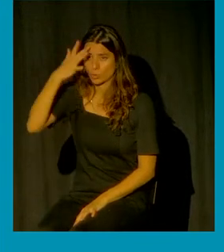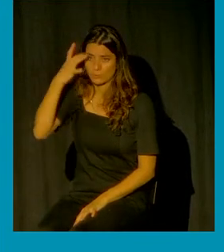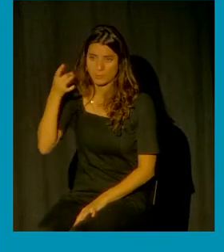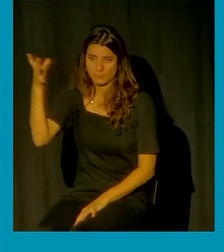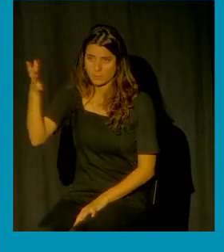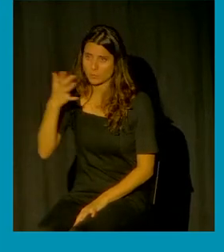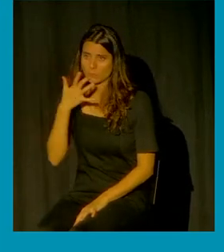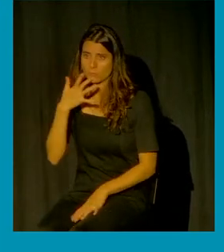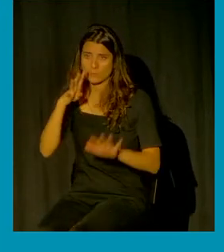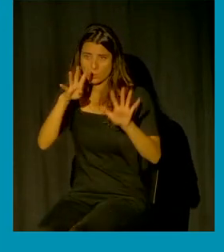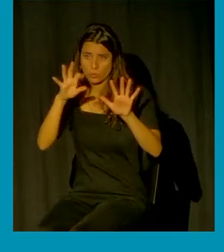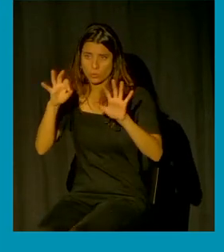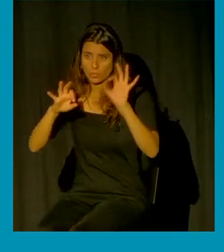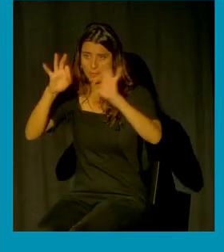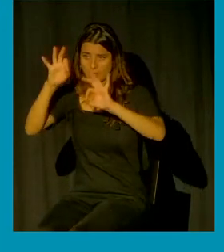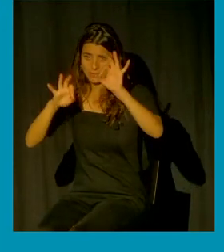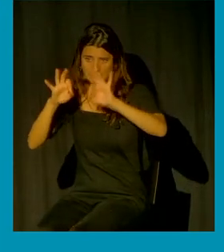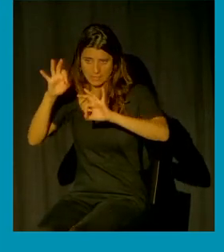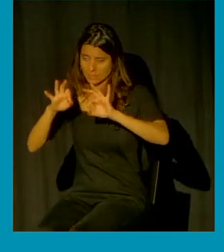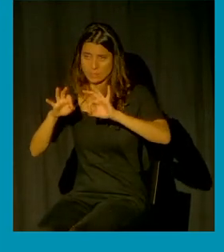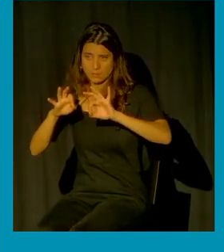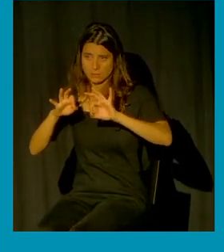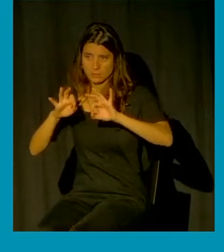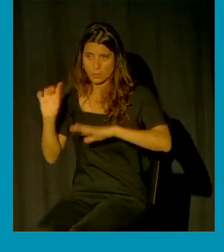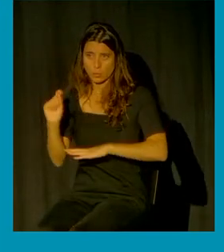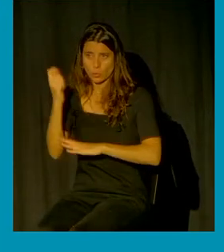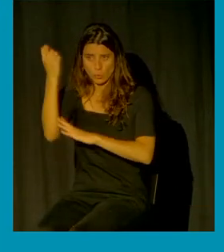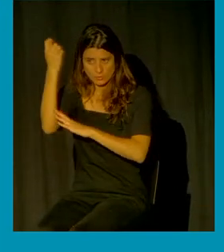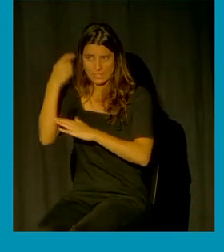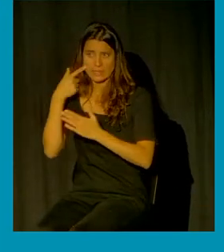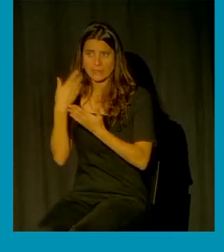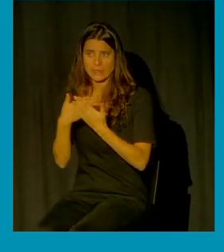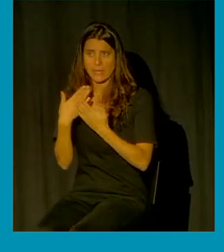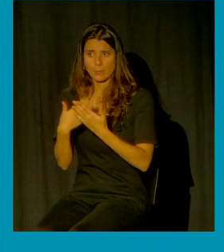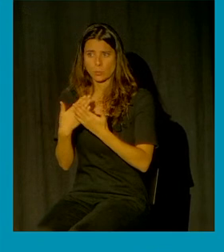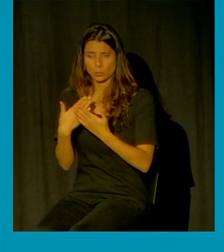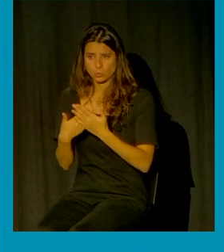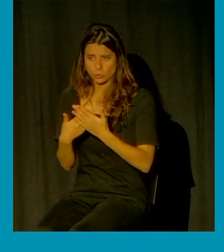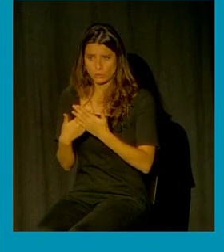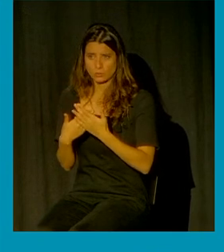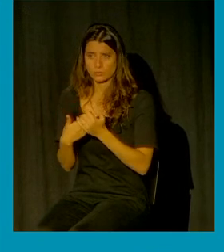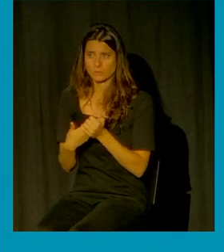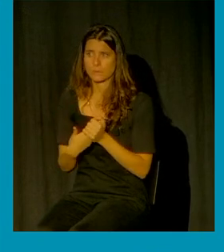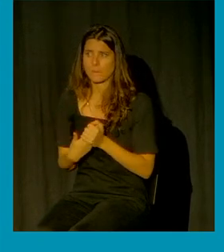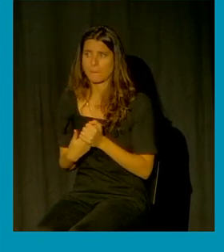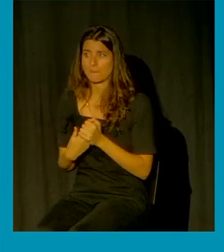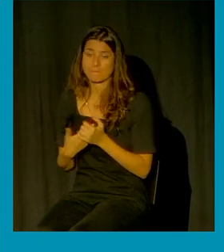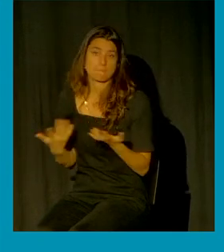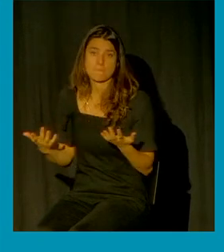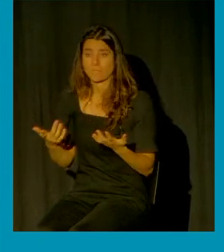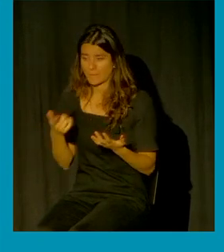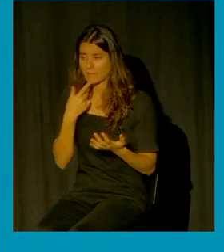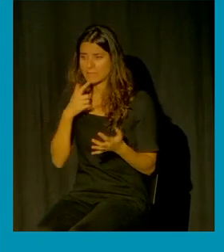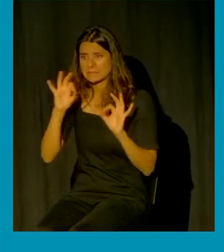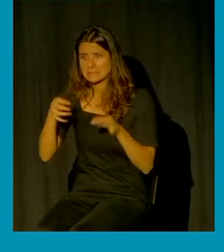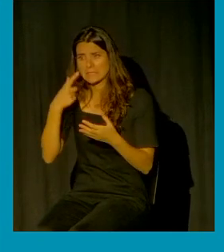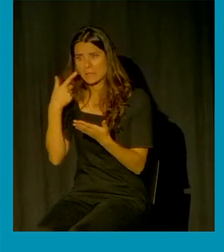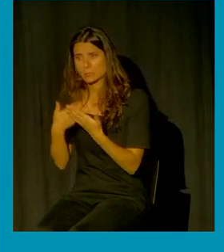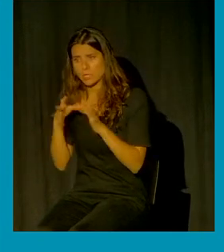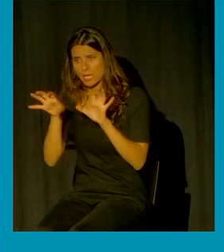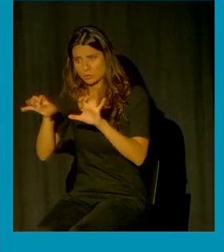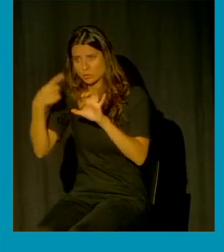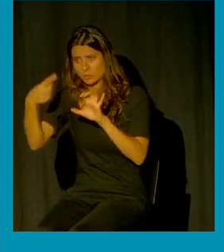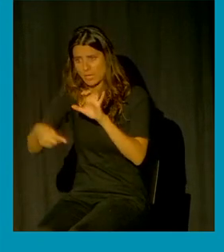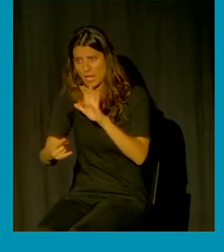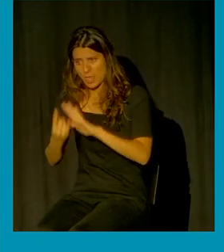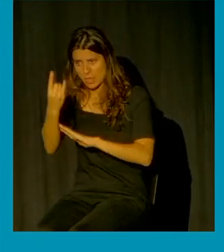% dels processos judicials aconseguien demostrar la conducta de l'assetjament i després venia el jutge o la jutgessa dient